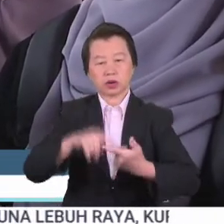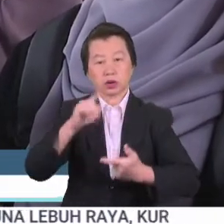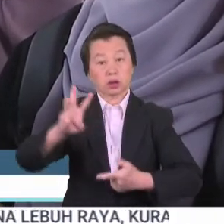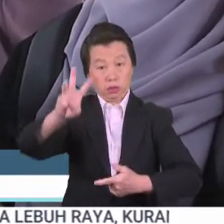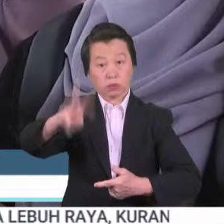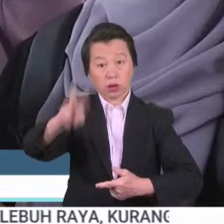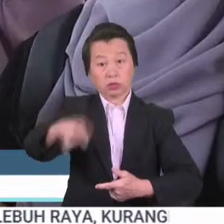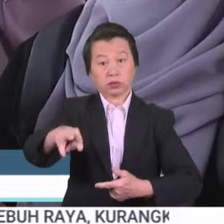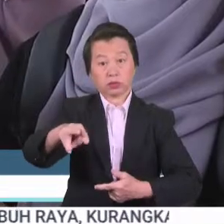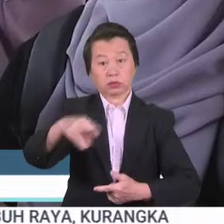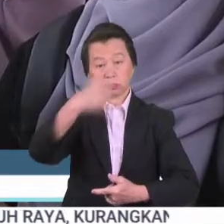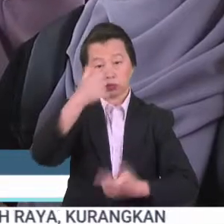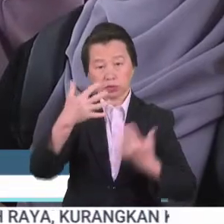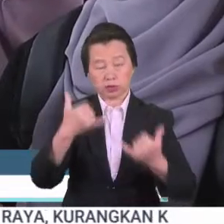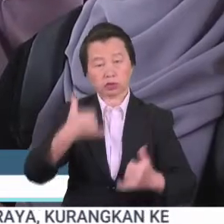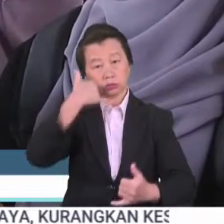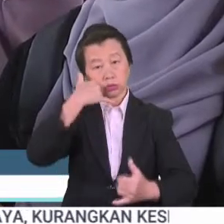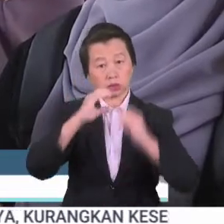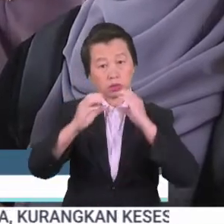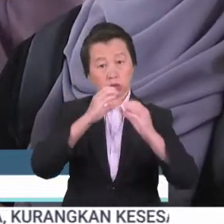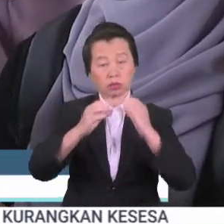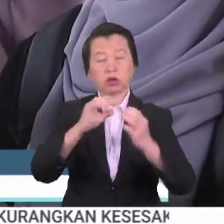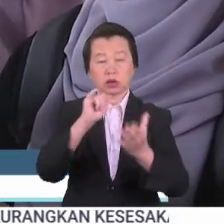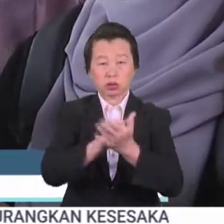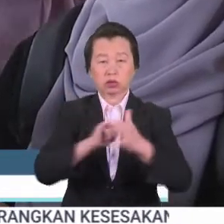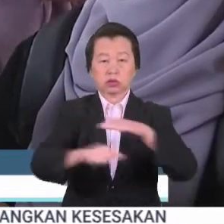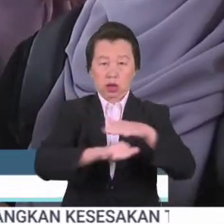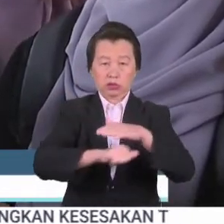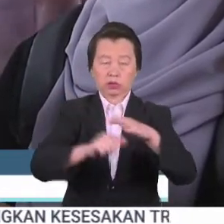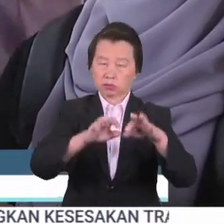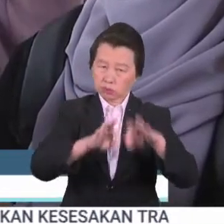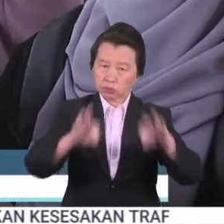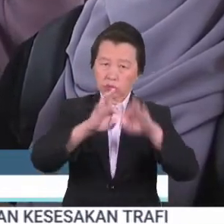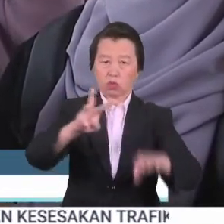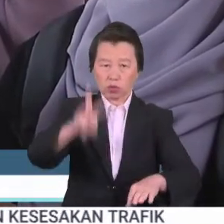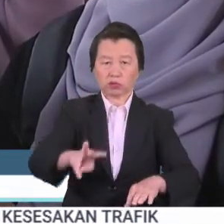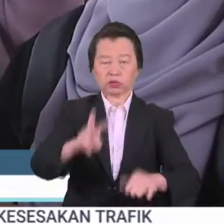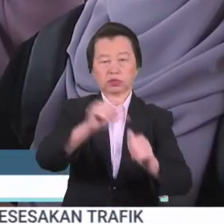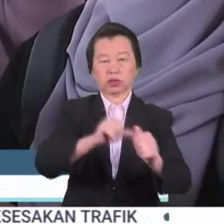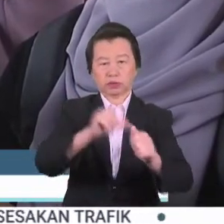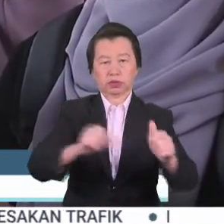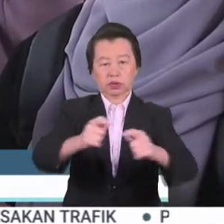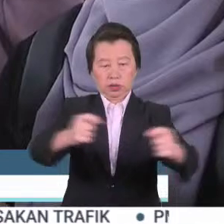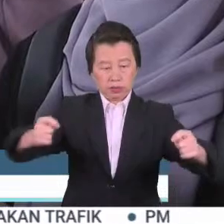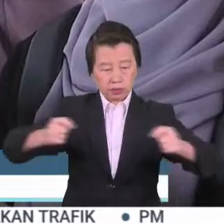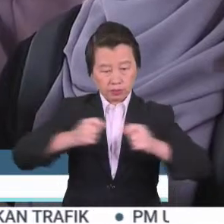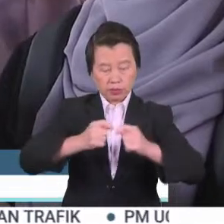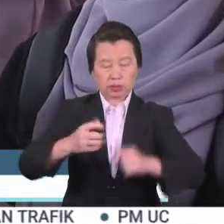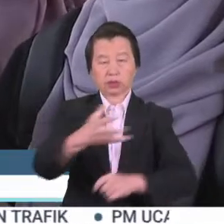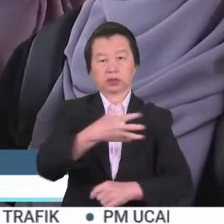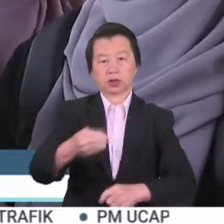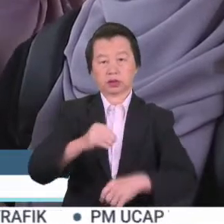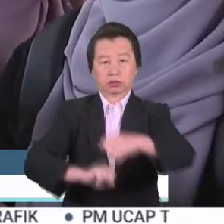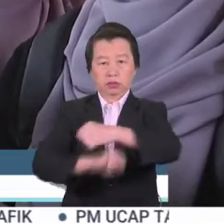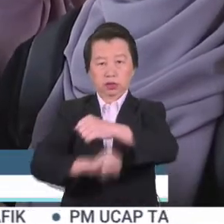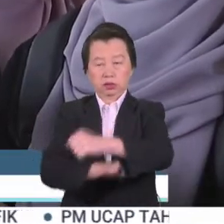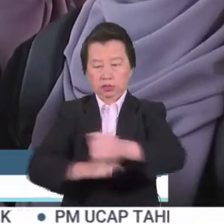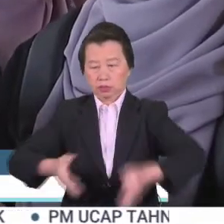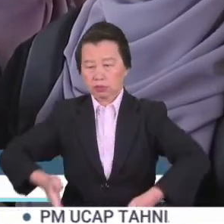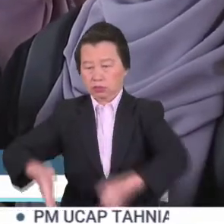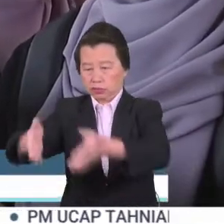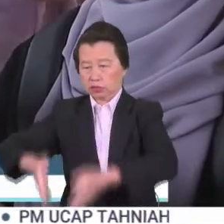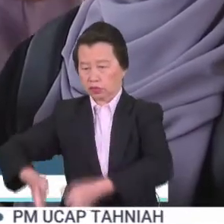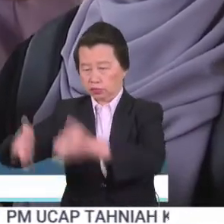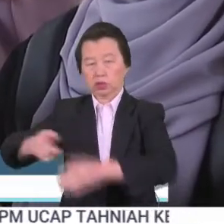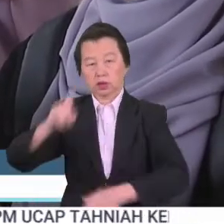wajib sekarang talian komunikasialah perkara-perkara asas yang wajib bagi setiap tempat dan juga infrastruktur jalan-jalan